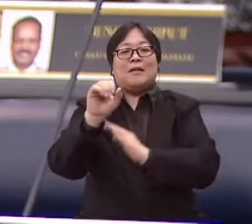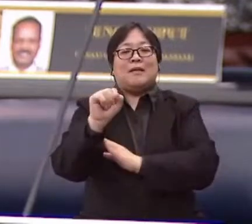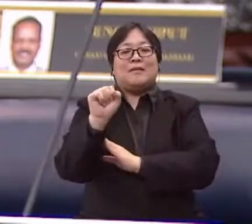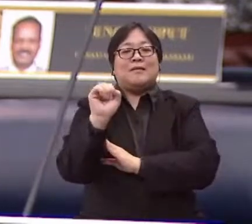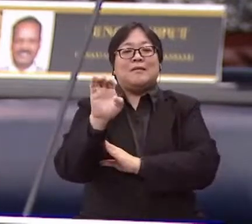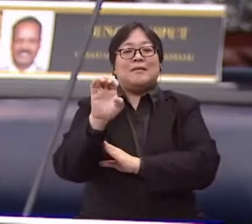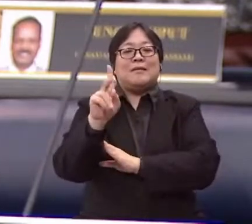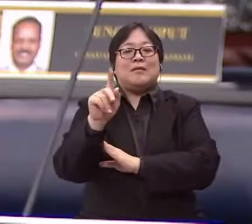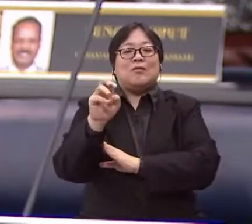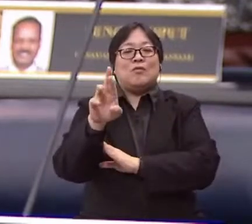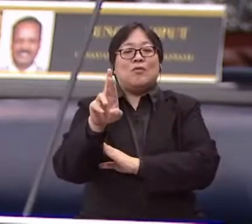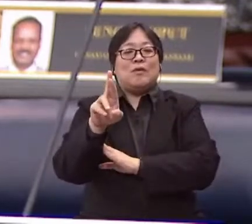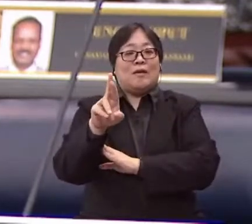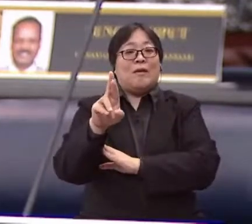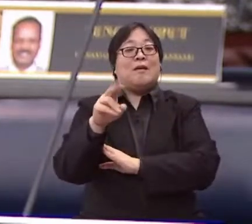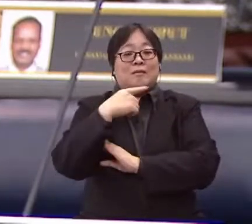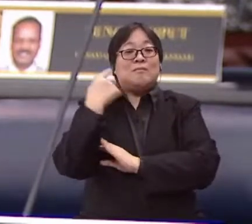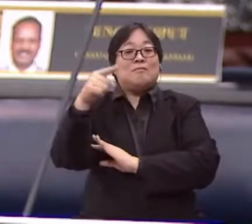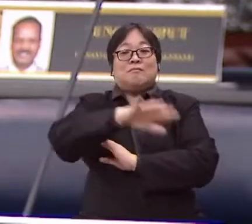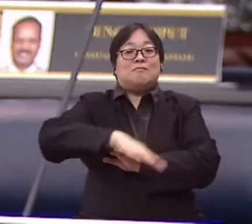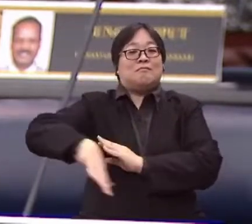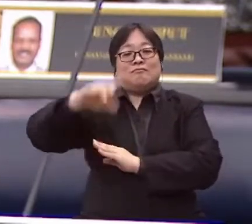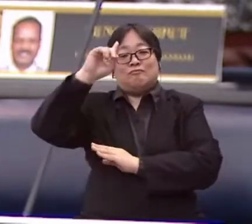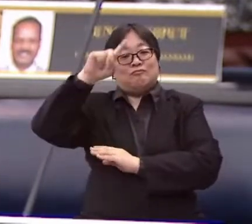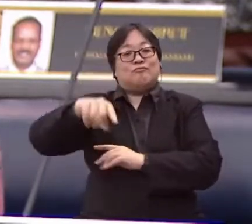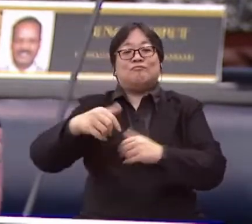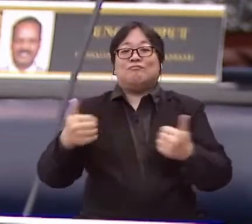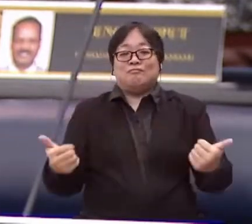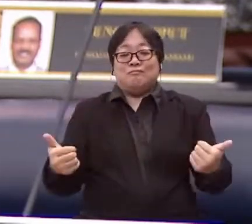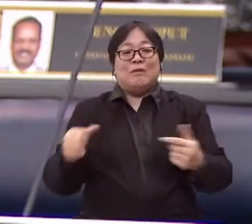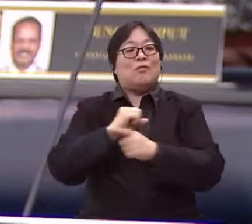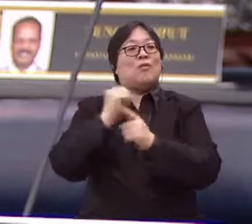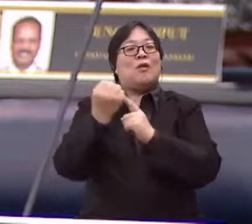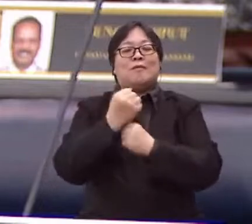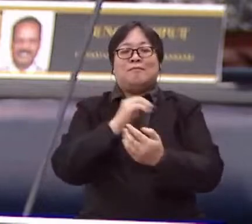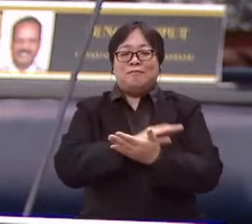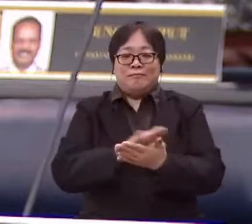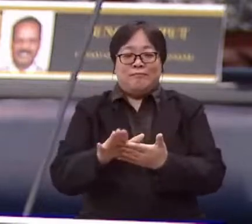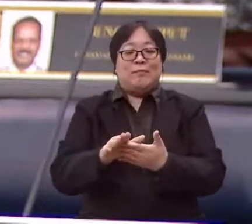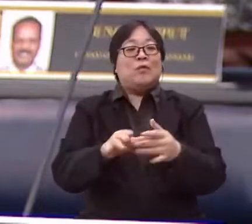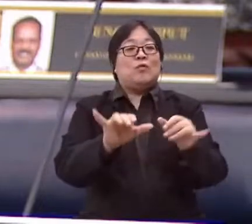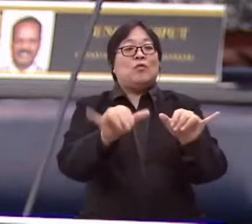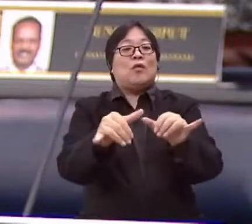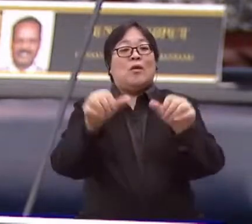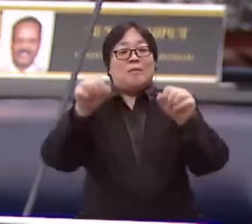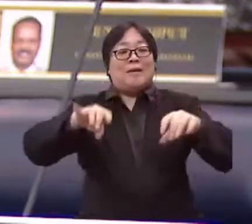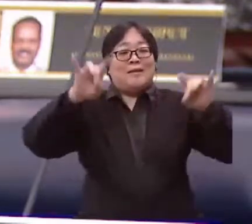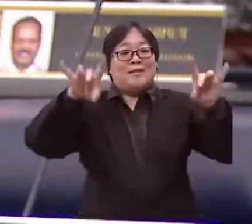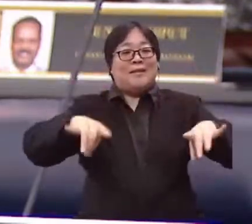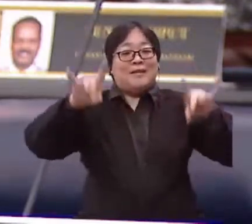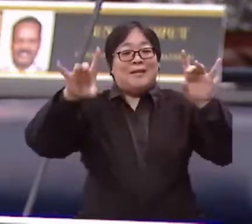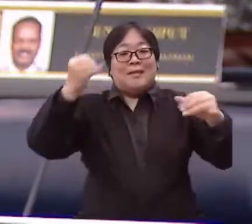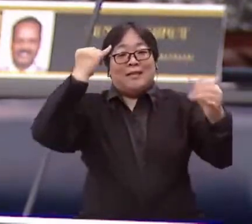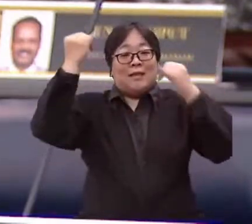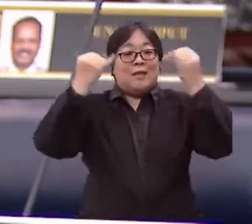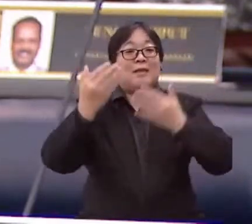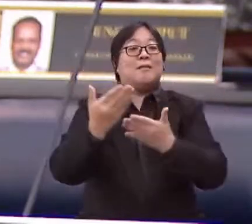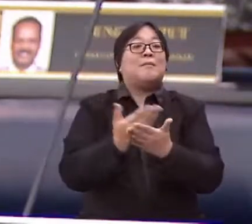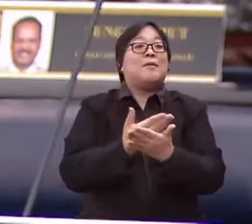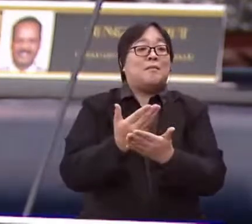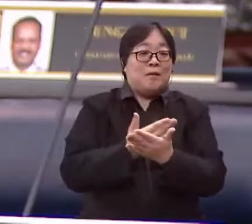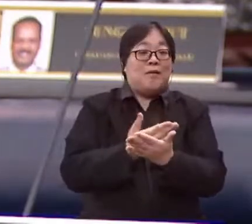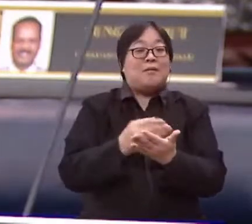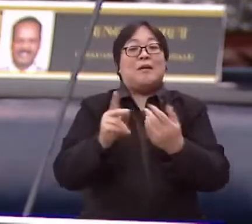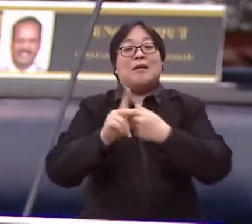yang mempunyai faktur semula jadi yang baik justru kulit terus hasrat Idea Baru make